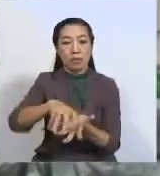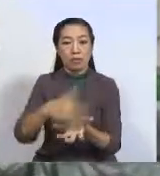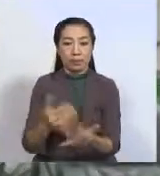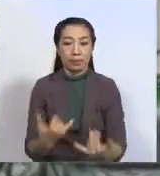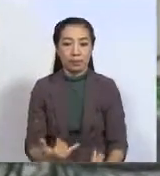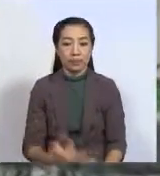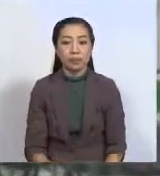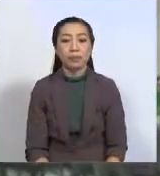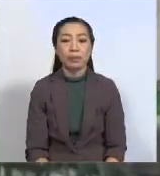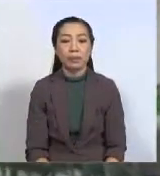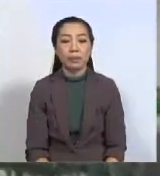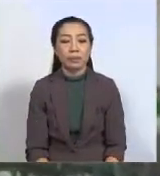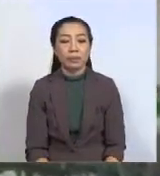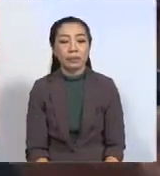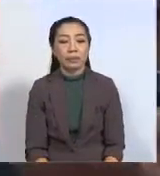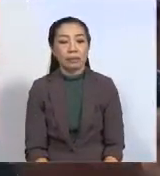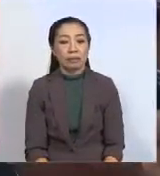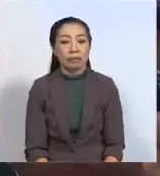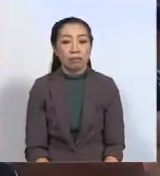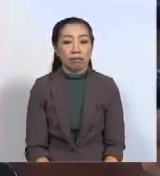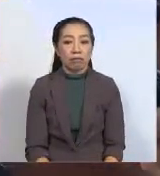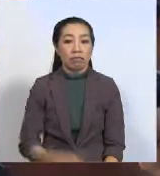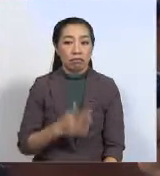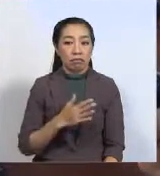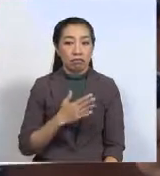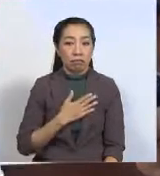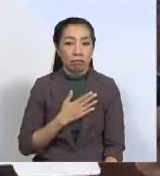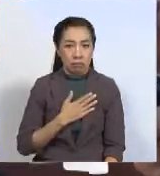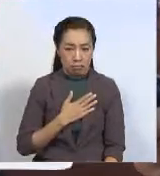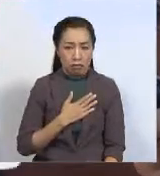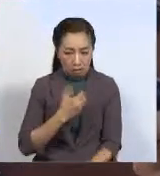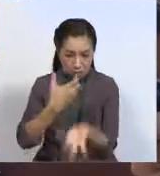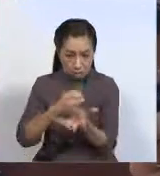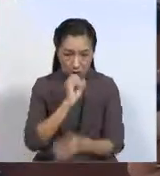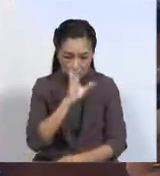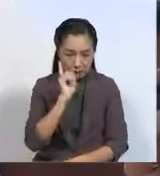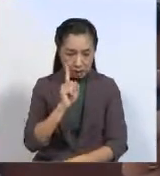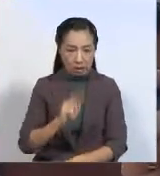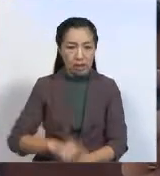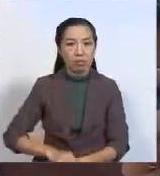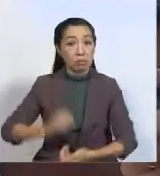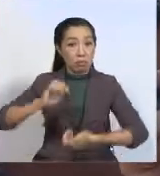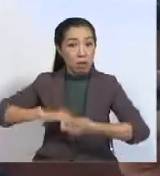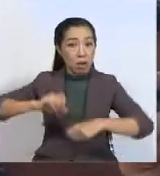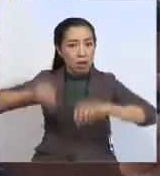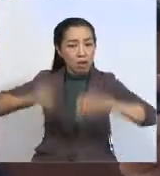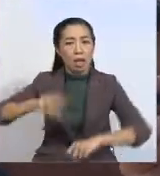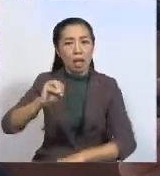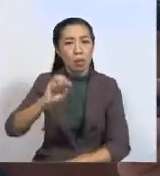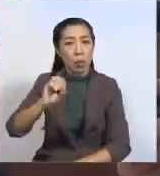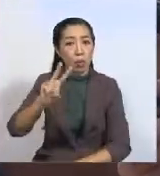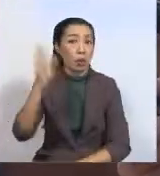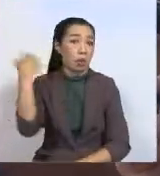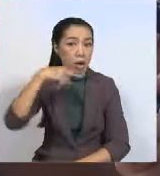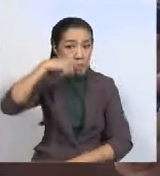ชาติและสิ่งแวดล้อมค่ะ ทั้งนี้ต้องขออนุญาตเรียนว่าตามเงื่อนไข MOU ที่ทางรัฐบาลจีนกับรัฐบ